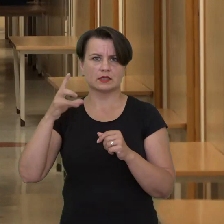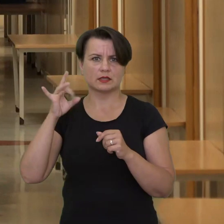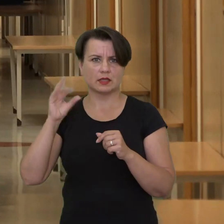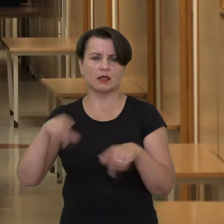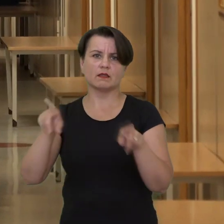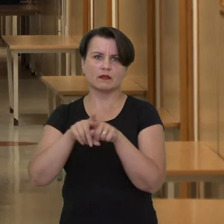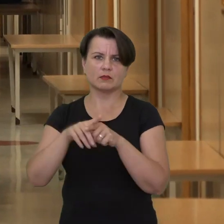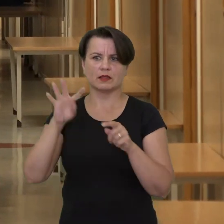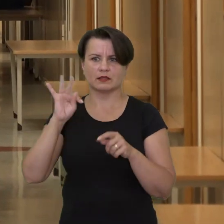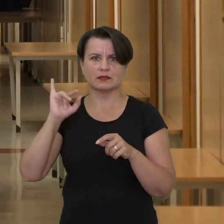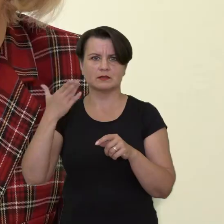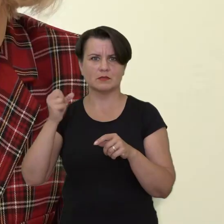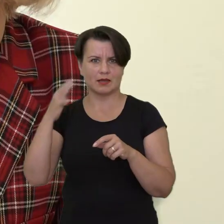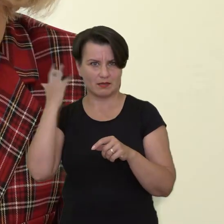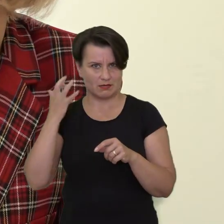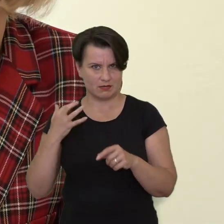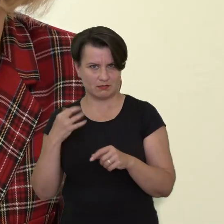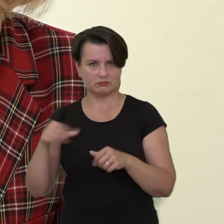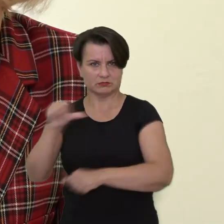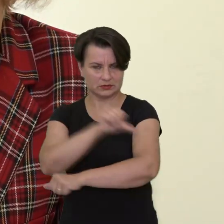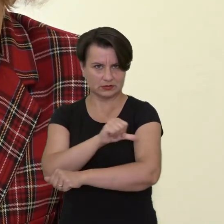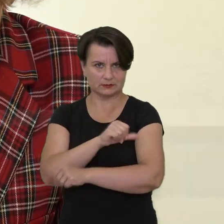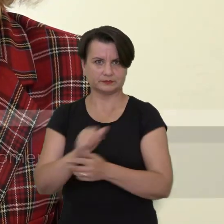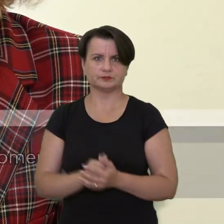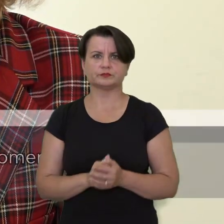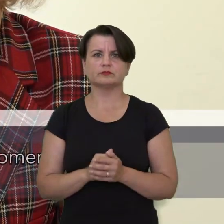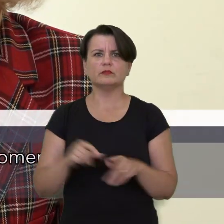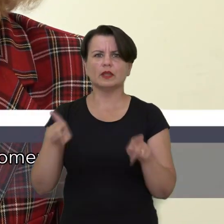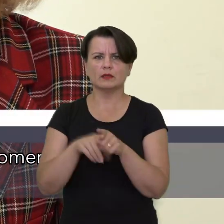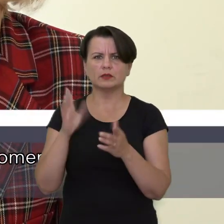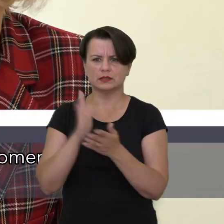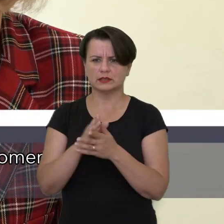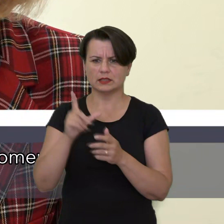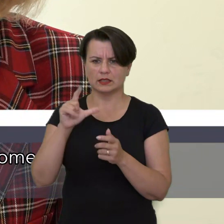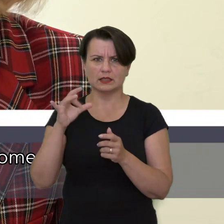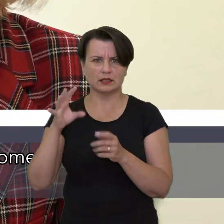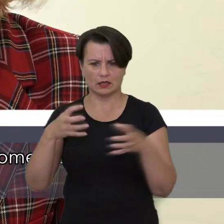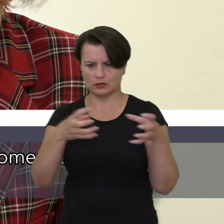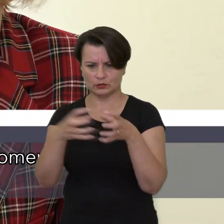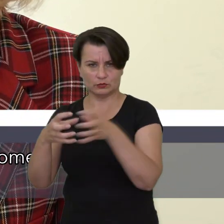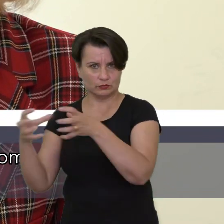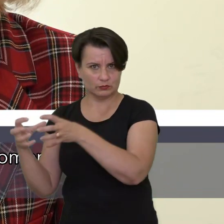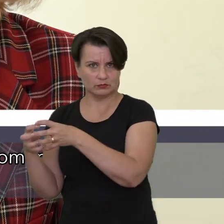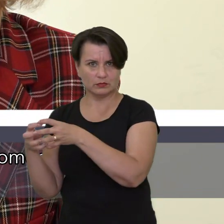ligos. Pneumokokinė infekcija yra dar sudėtingesnė ir išskiriamos kitos ligų grupės,